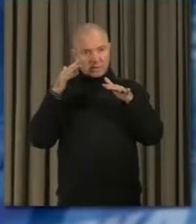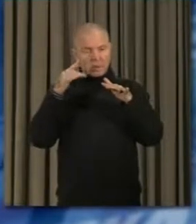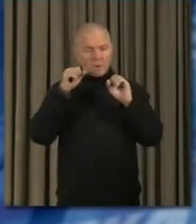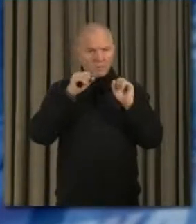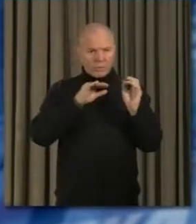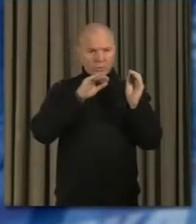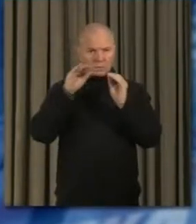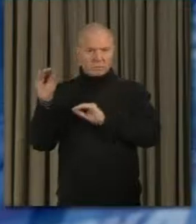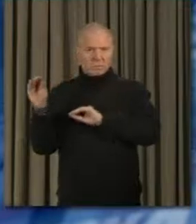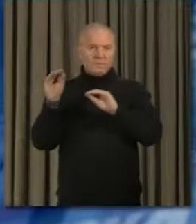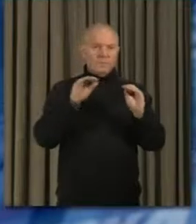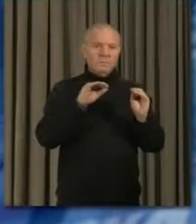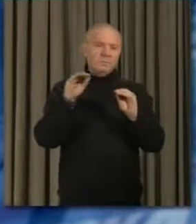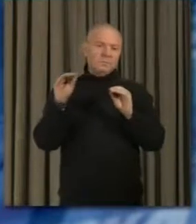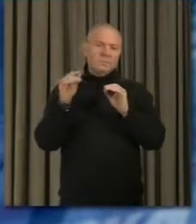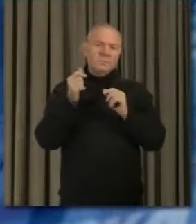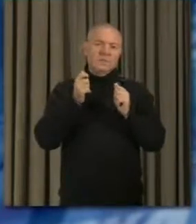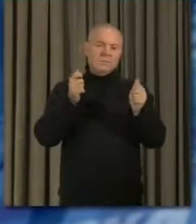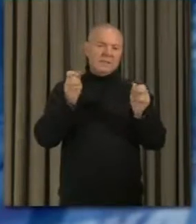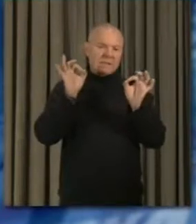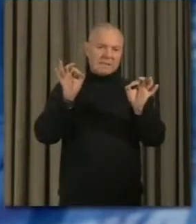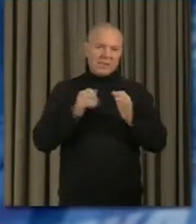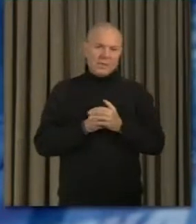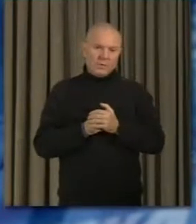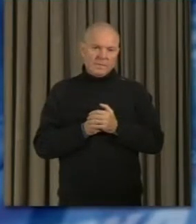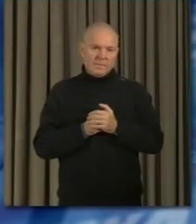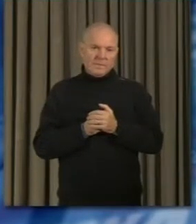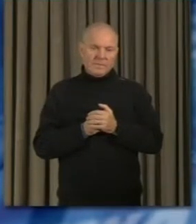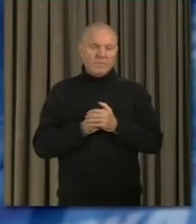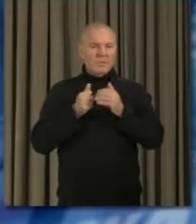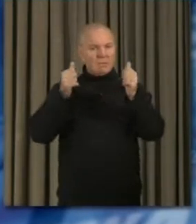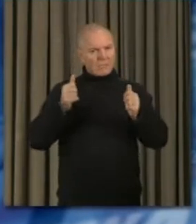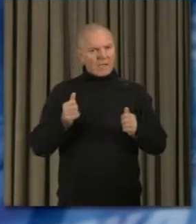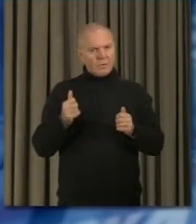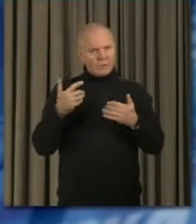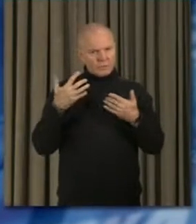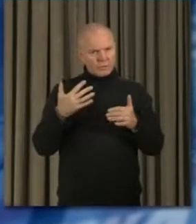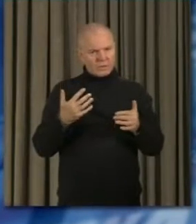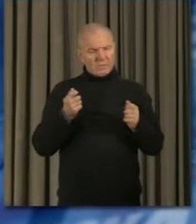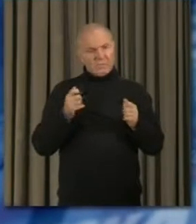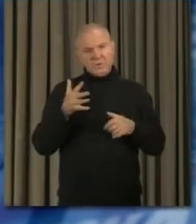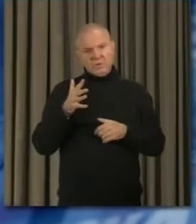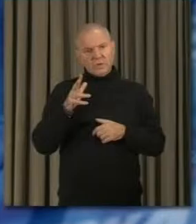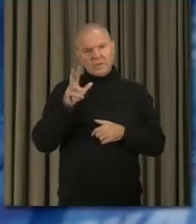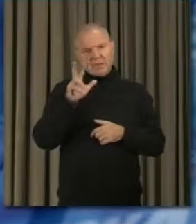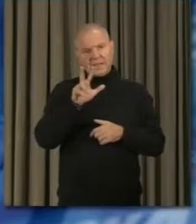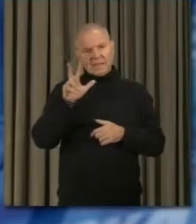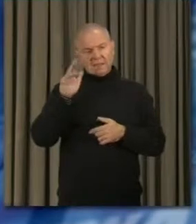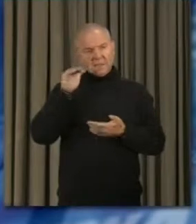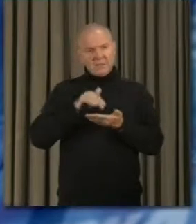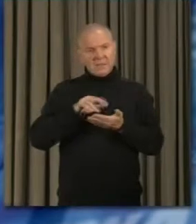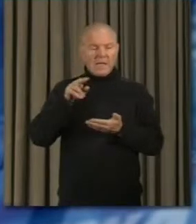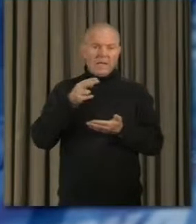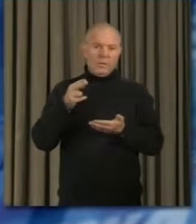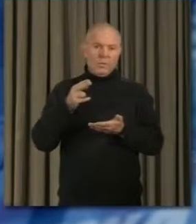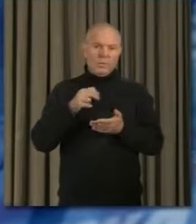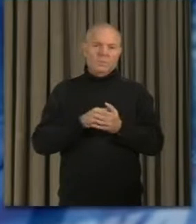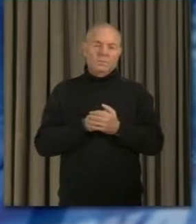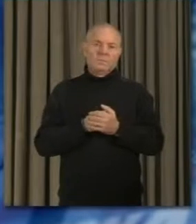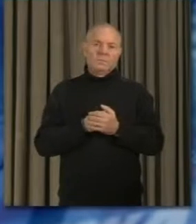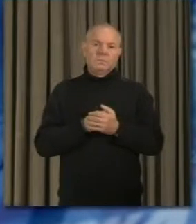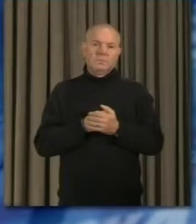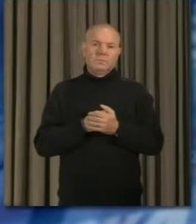e ricollocati praticamente a costo zero. Il bando è già stato pubblicato per un importo di circa 33.000 euro tutto compreso.